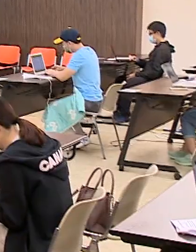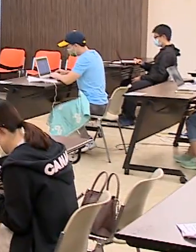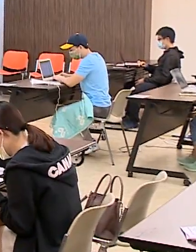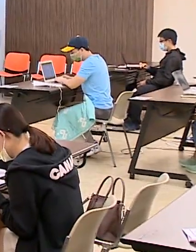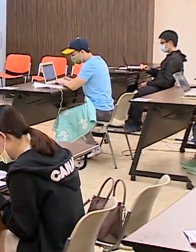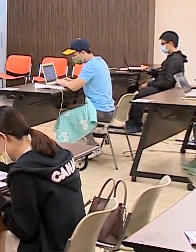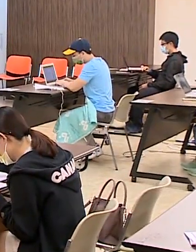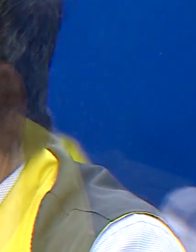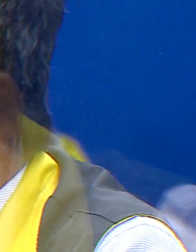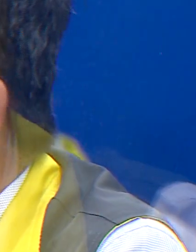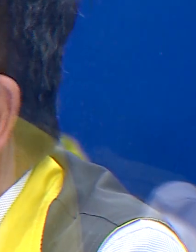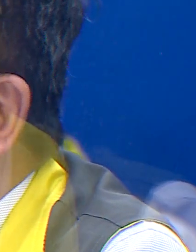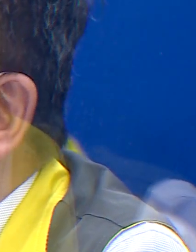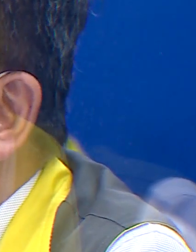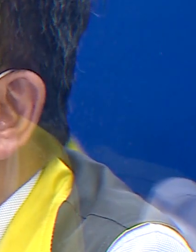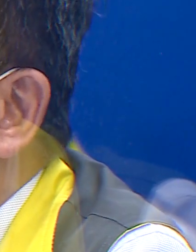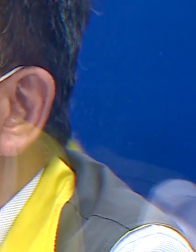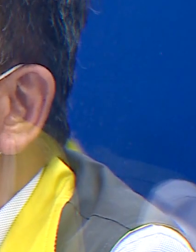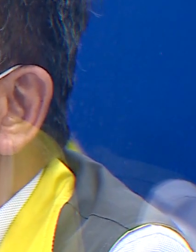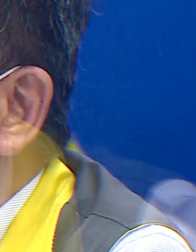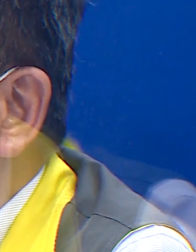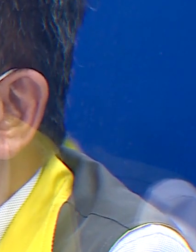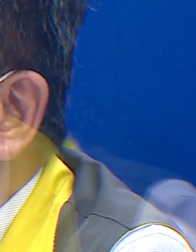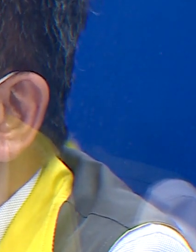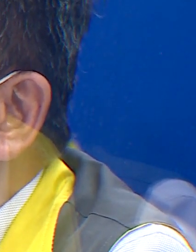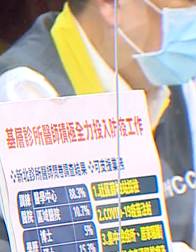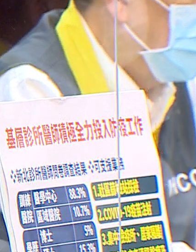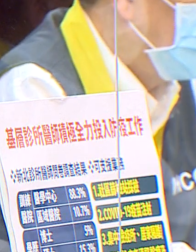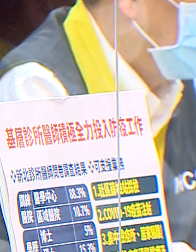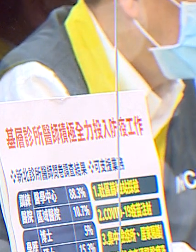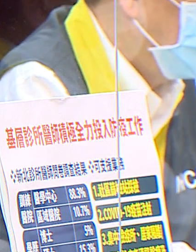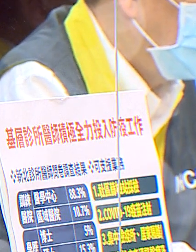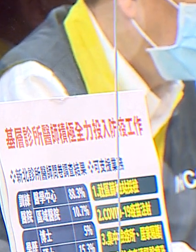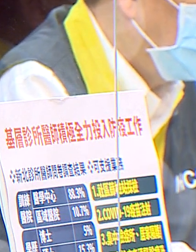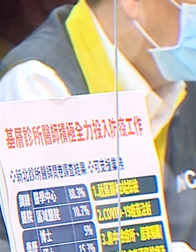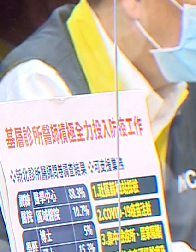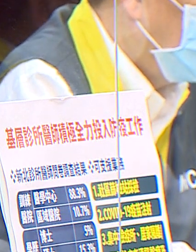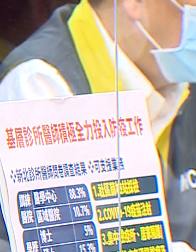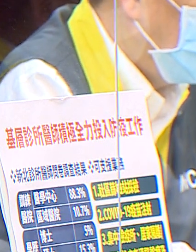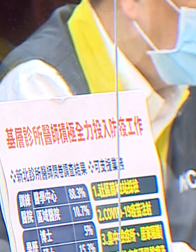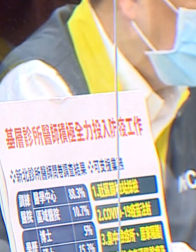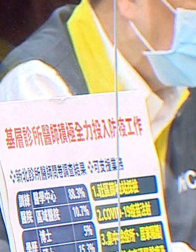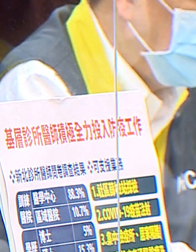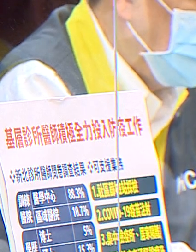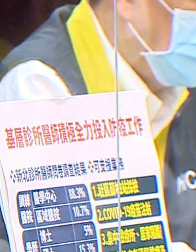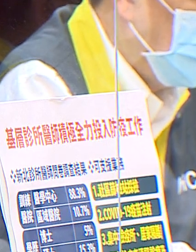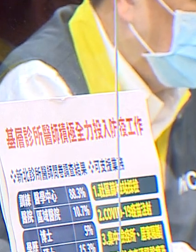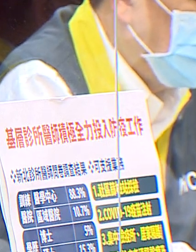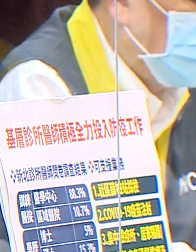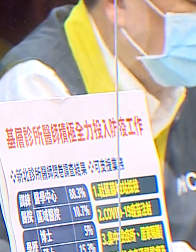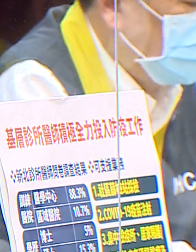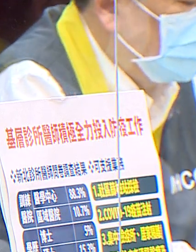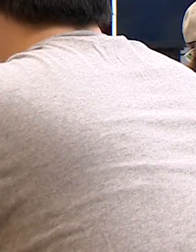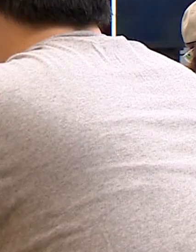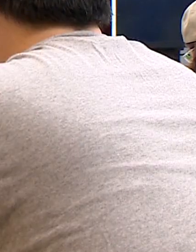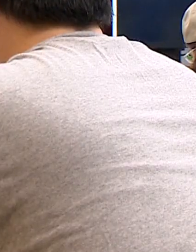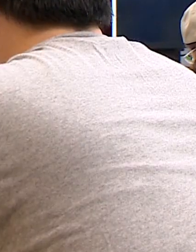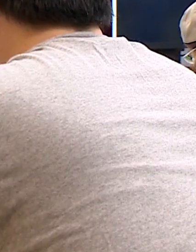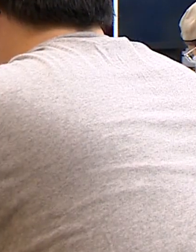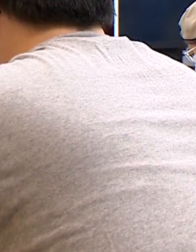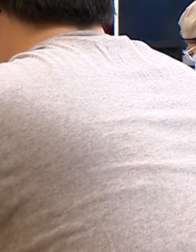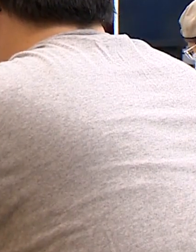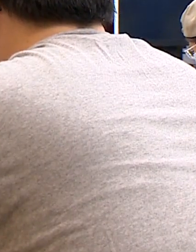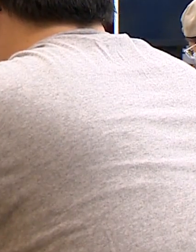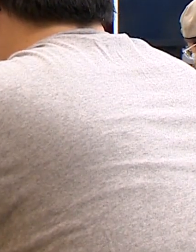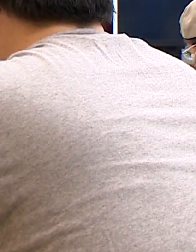诊的确被许多忧虑民众挤满，等待采检。这名医师描述的情况，是因为室内太拥挤，所以选